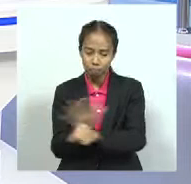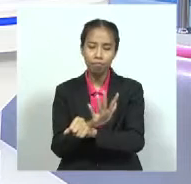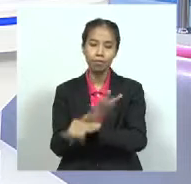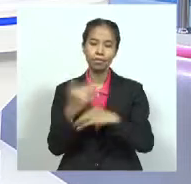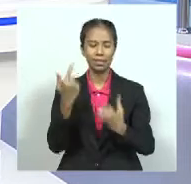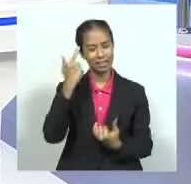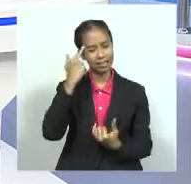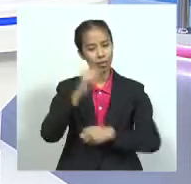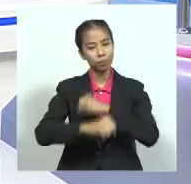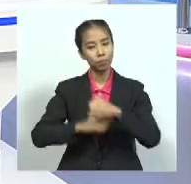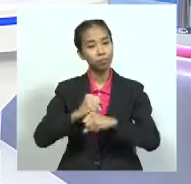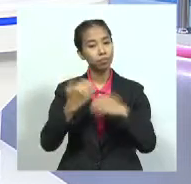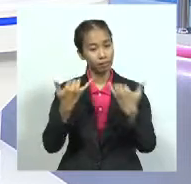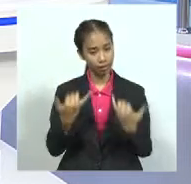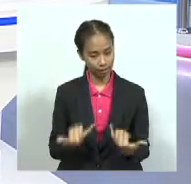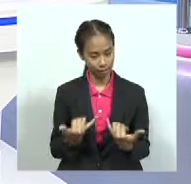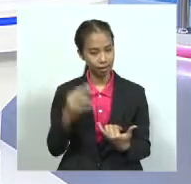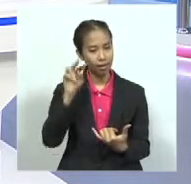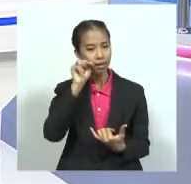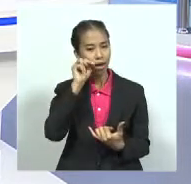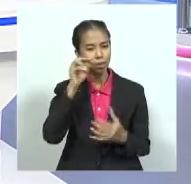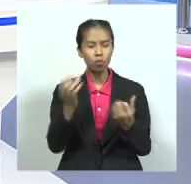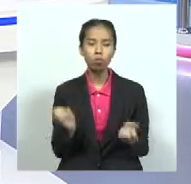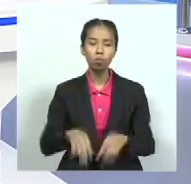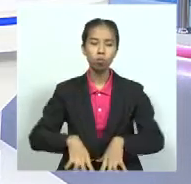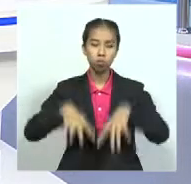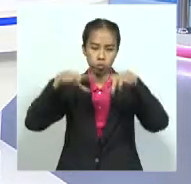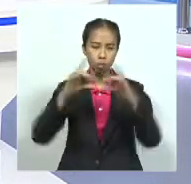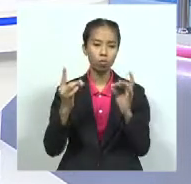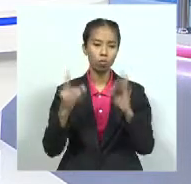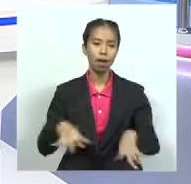ชื่อว่าปีนี้สถานการณ์น้ำนั้นไม่น่ารุนแรงเท่ากับปีที่ผ่านมาค่ะ